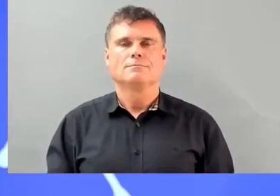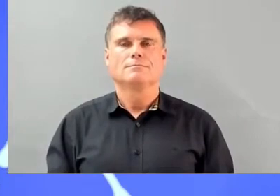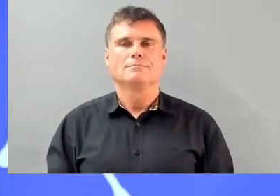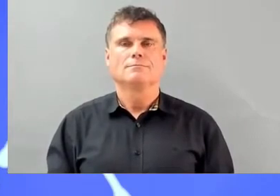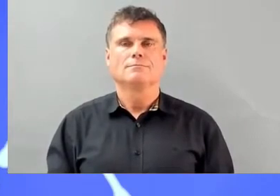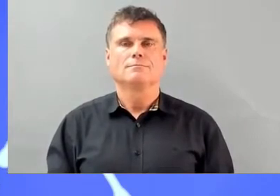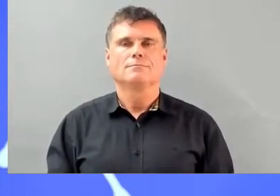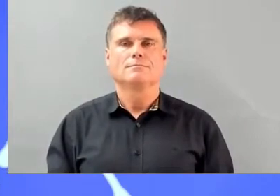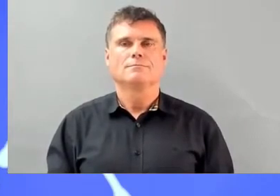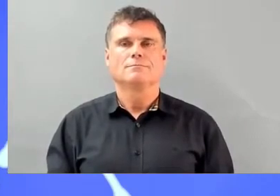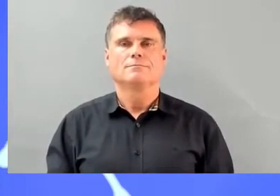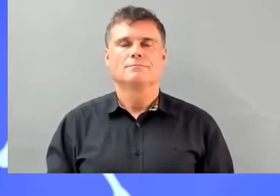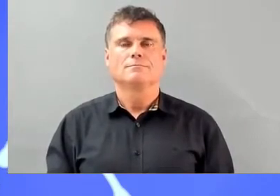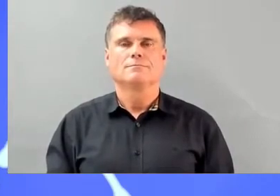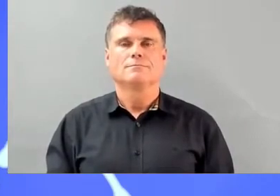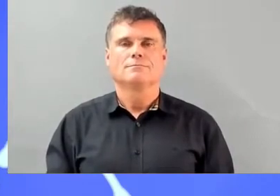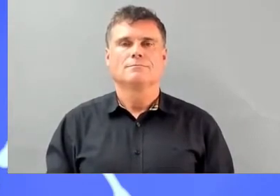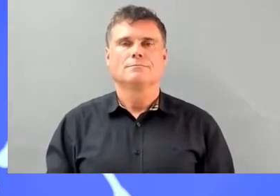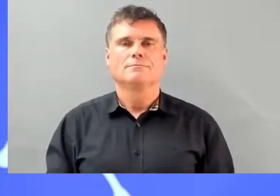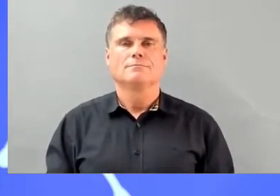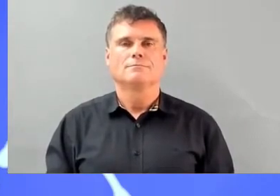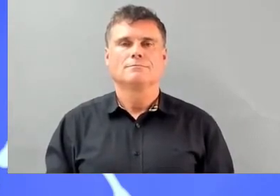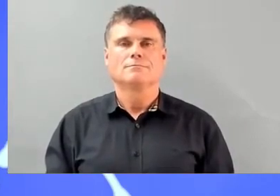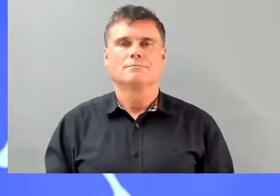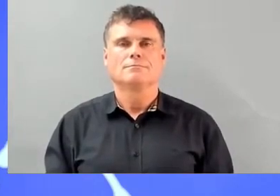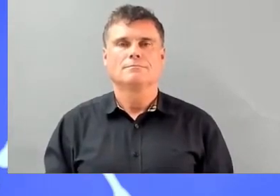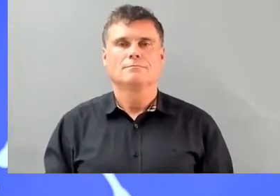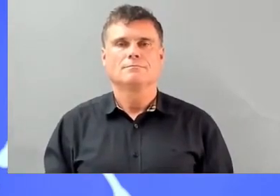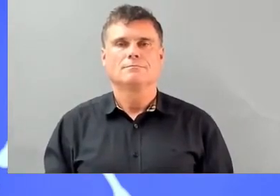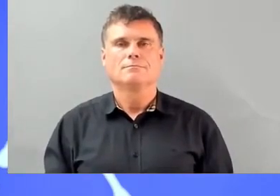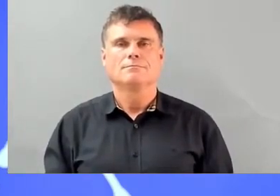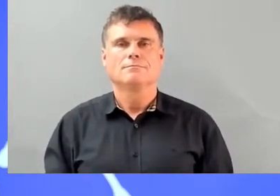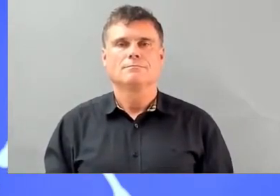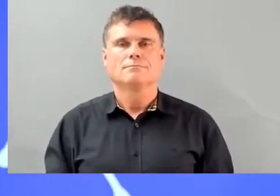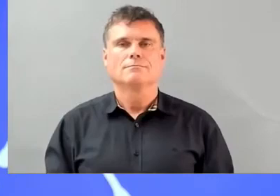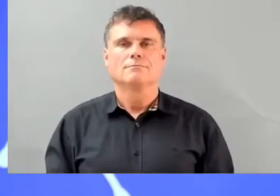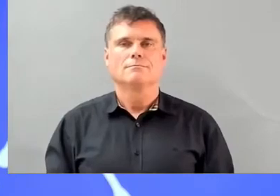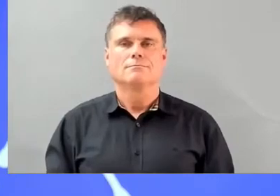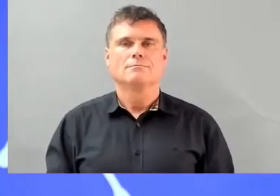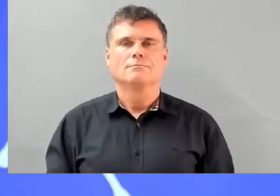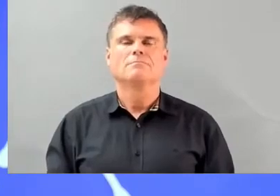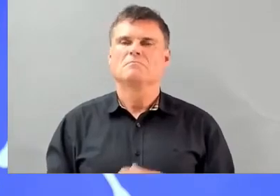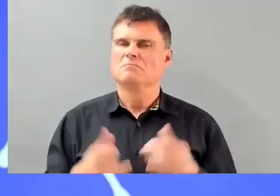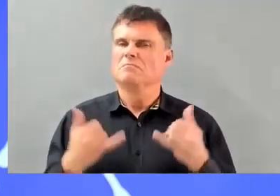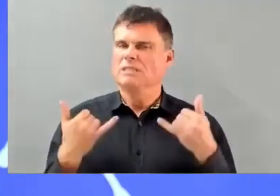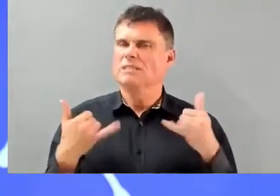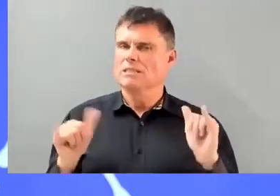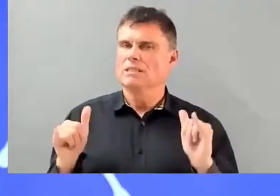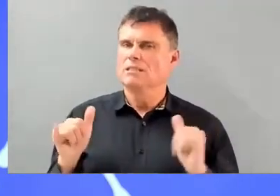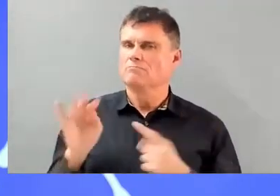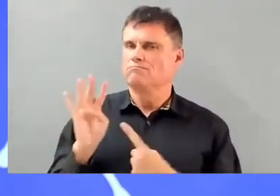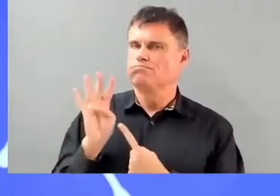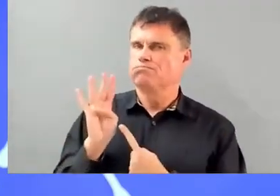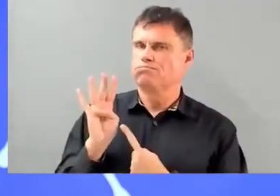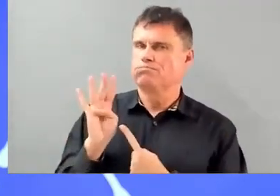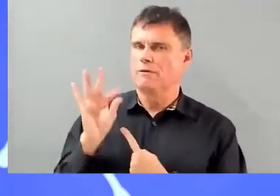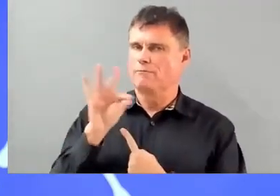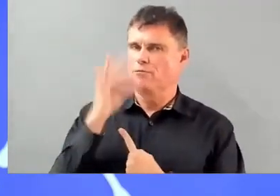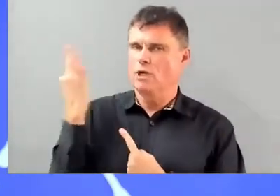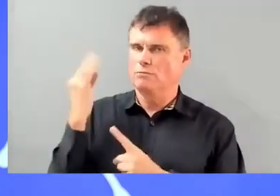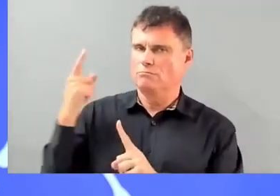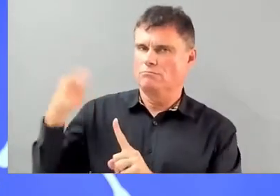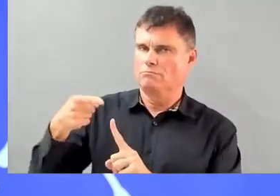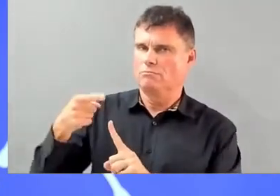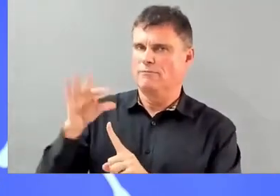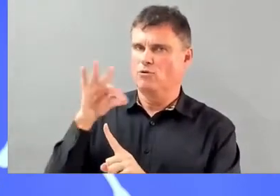travail extraordinaire depuis quelques années. Et mais quand même, il faut aussi préparer pour aujourd'hui et